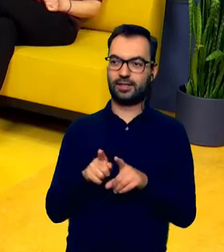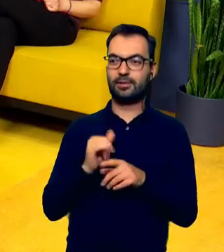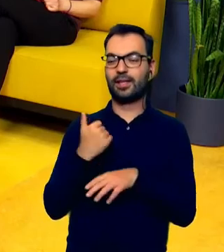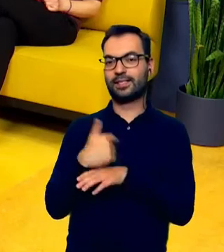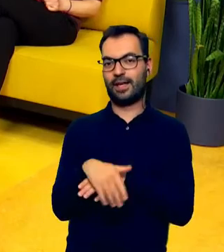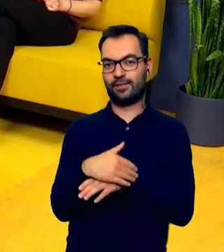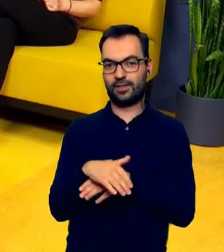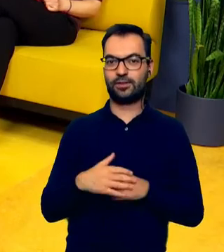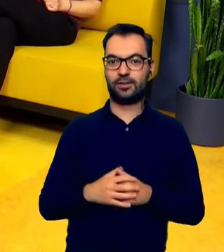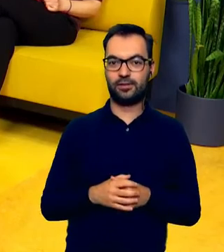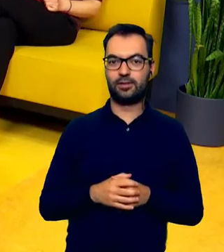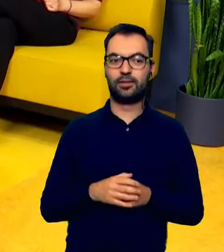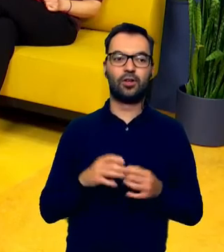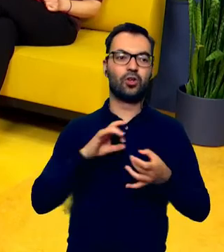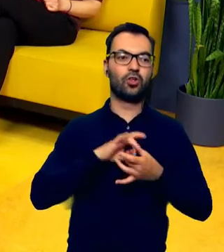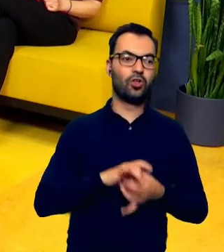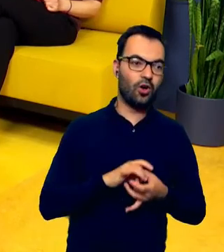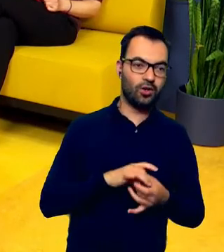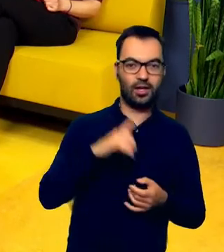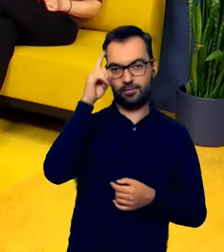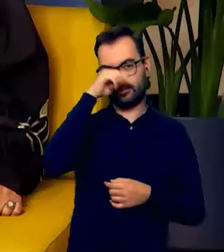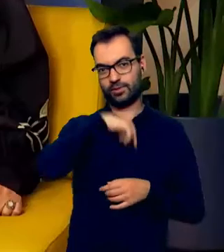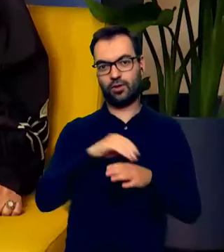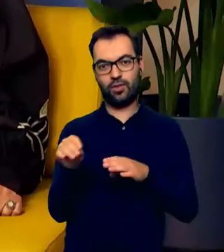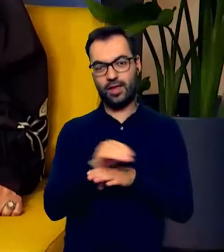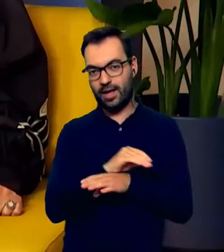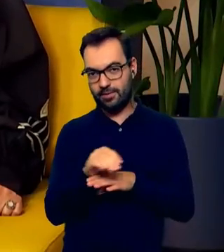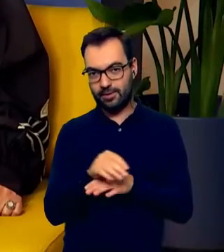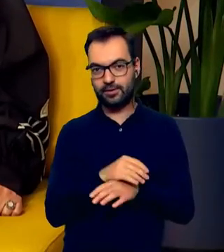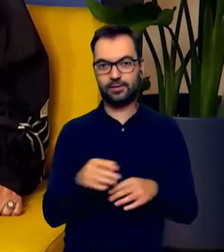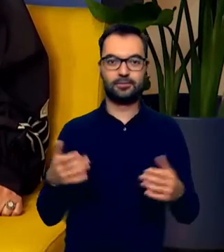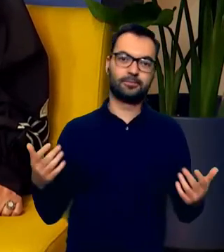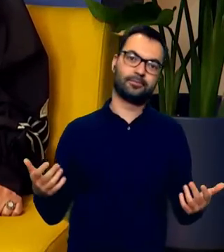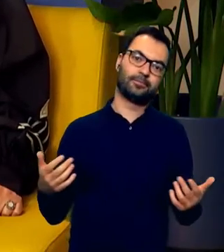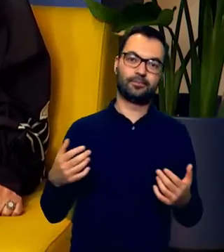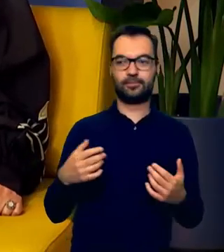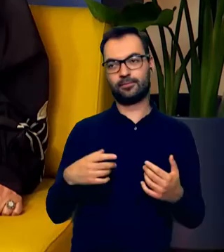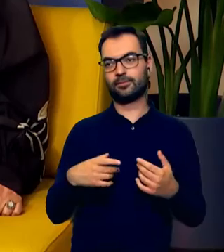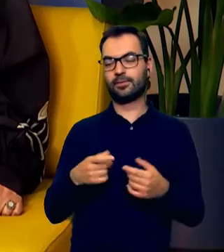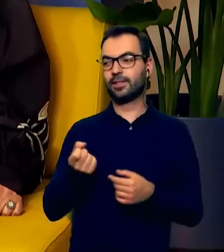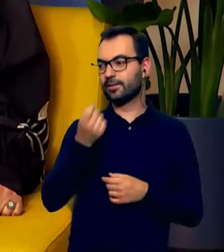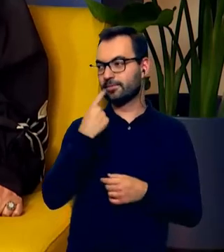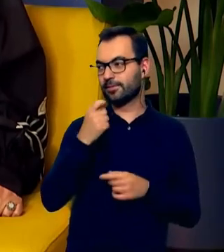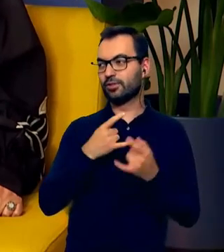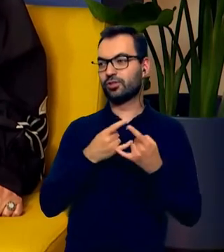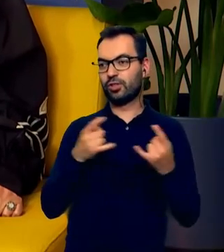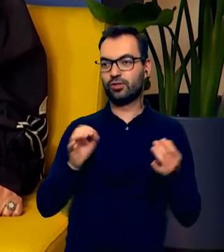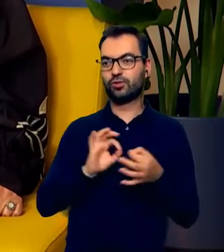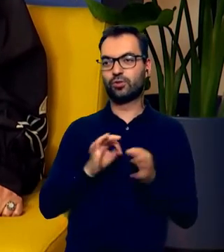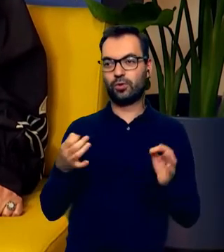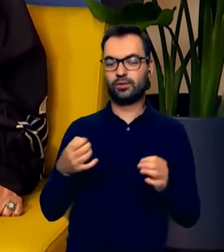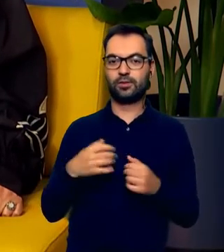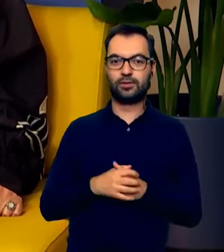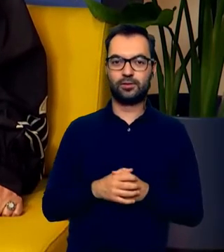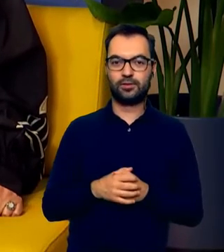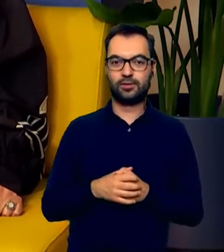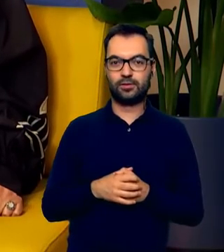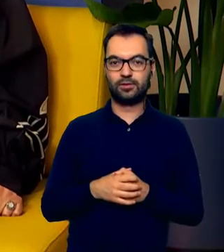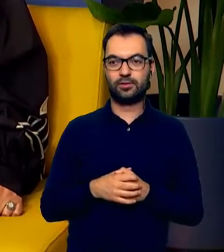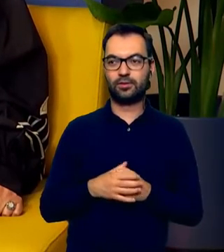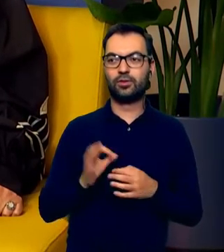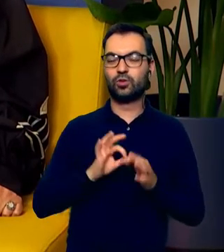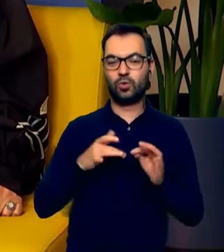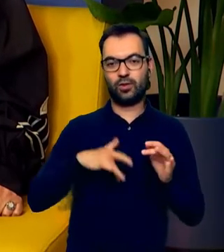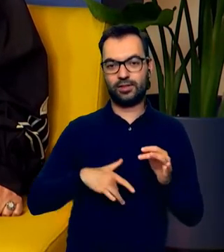piękno zewnętrzne. Joga, psychoterapia, wiesz, no to są też koszty. Łykanie czekoladek ze złotem, żeby mieć